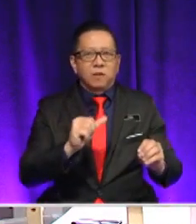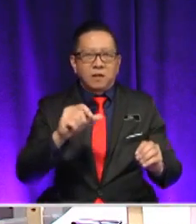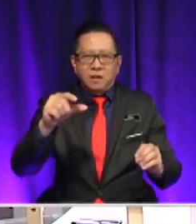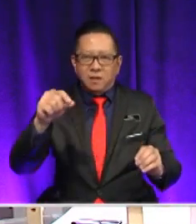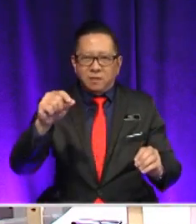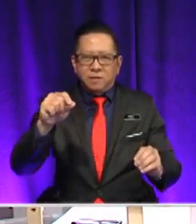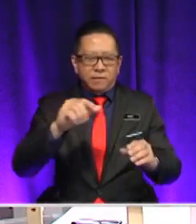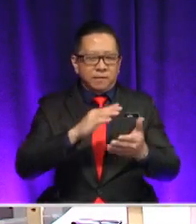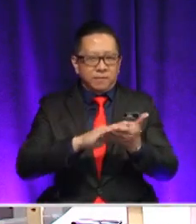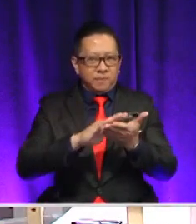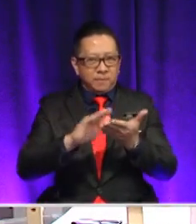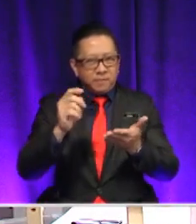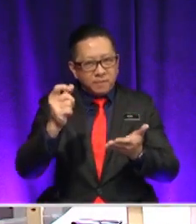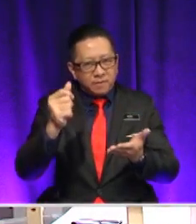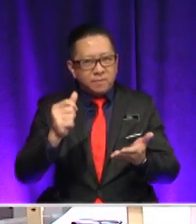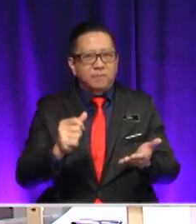gila